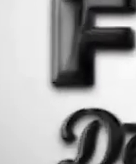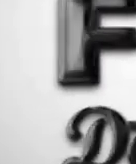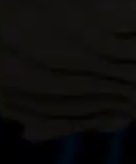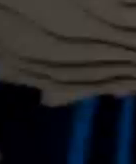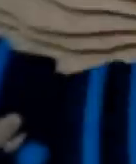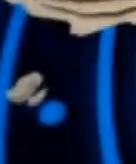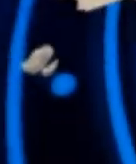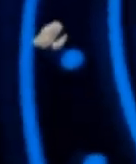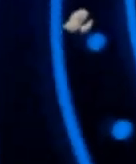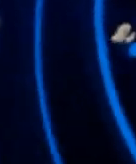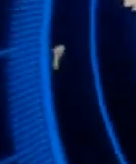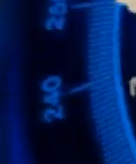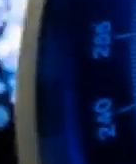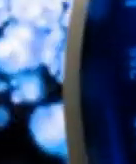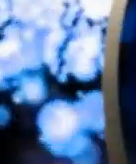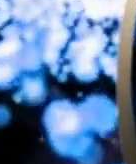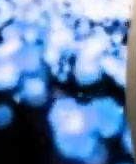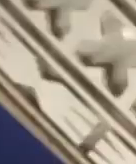देश की धड़कन.